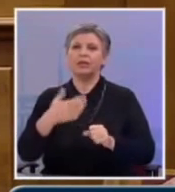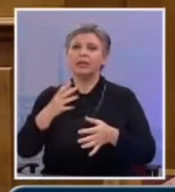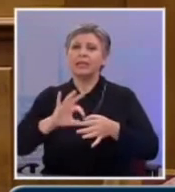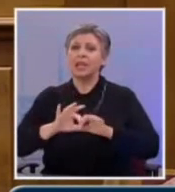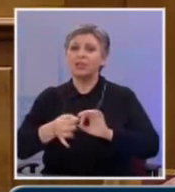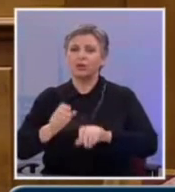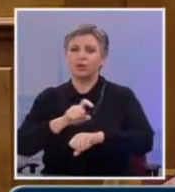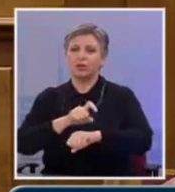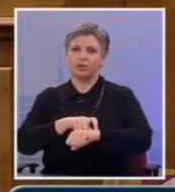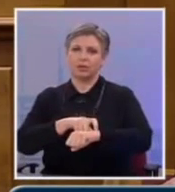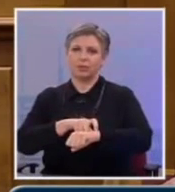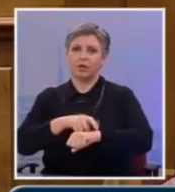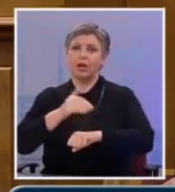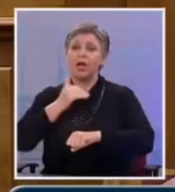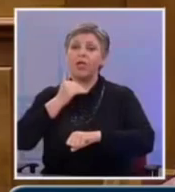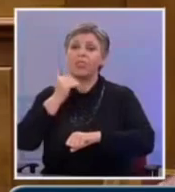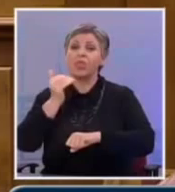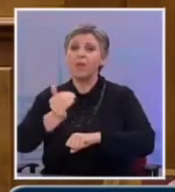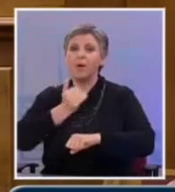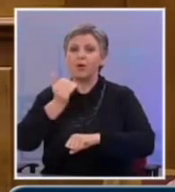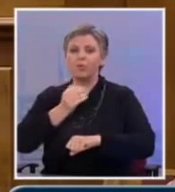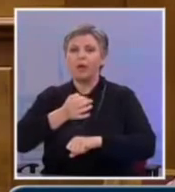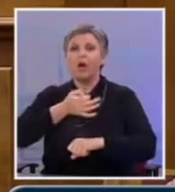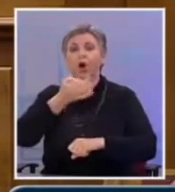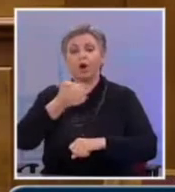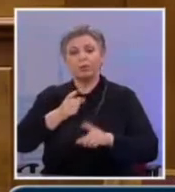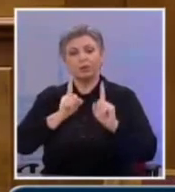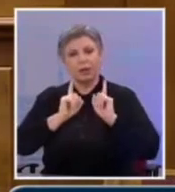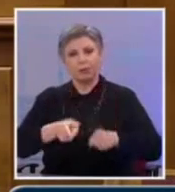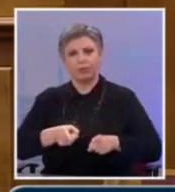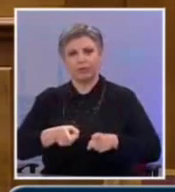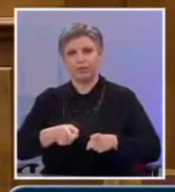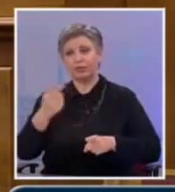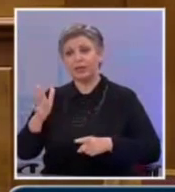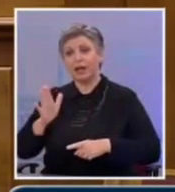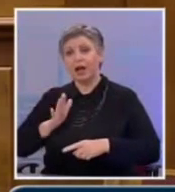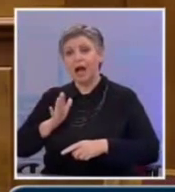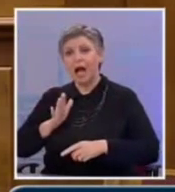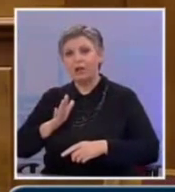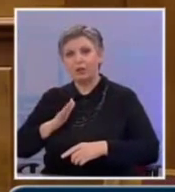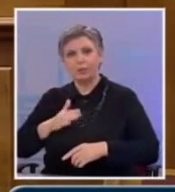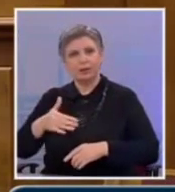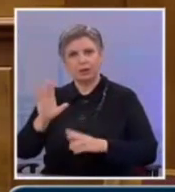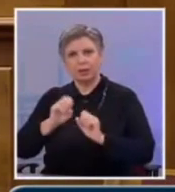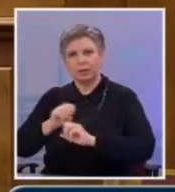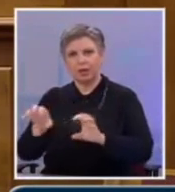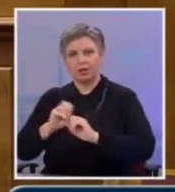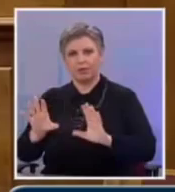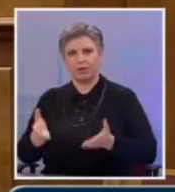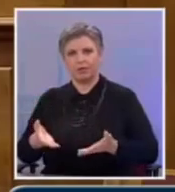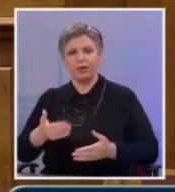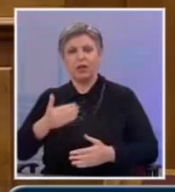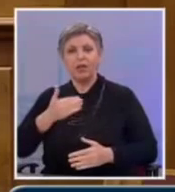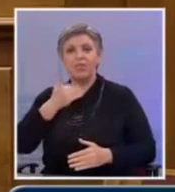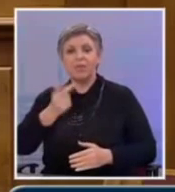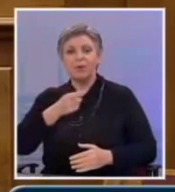σχεδιάσει να γίνουν ερήμην του ελληνικού λαού. Δεν θα δεσμεύσετε, δεν έχετε το δικαίωμα να